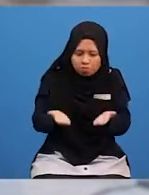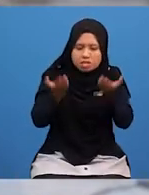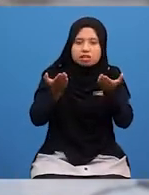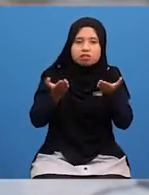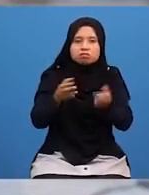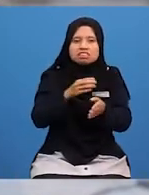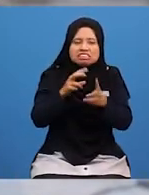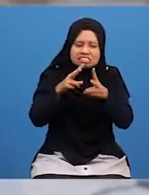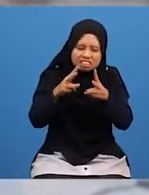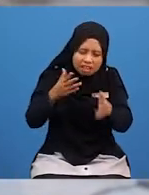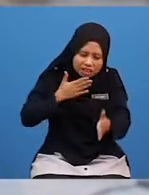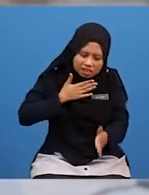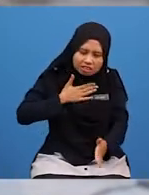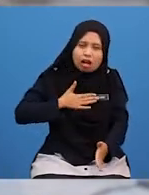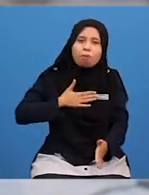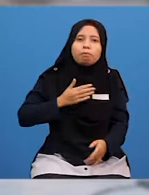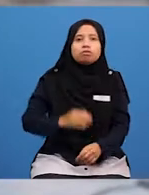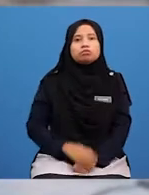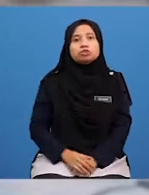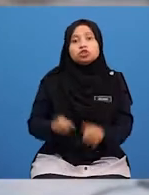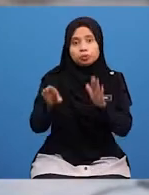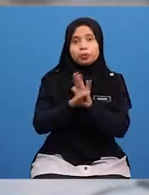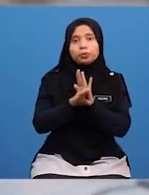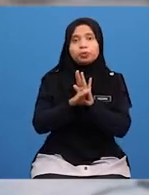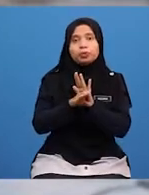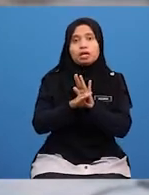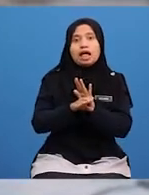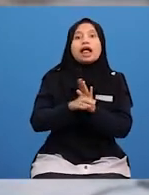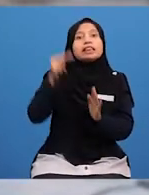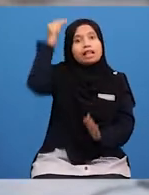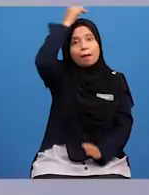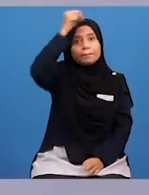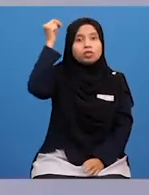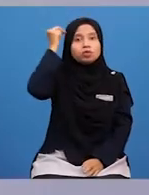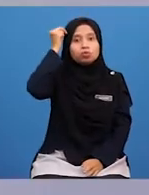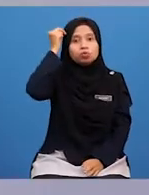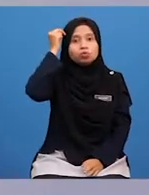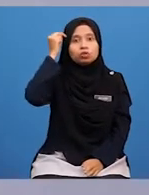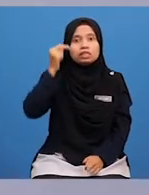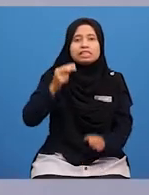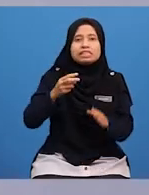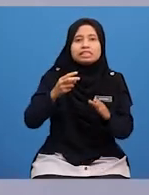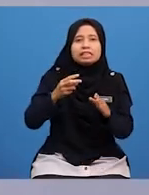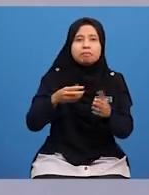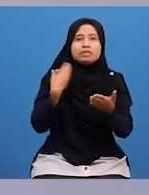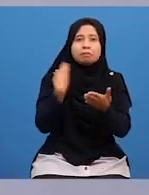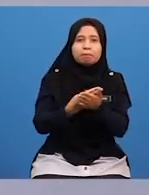dan mereka sangat cekal menghadapinya. Contohnya, Nabi Nuh berdakwah